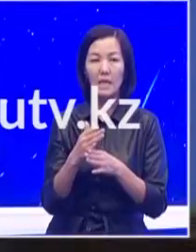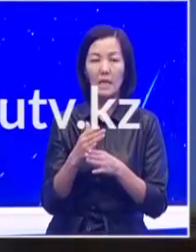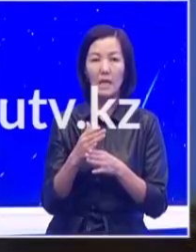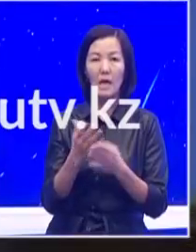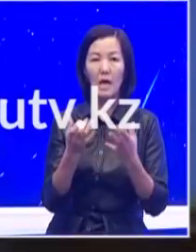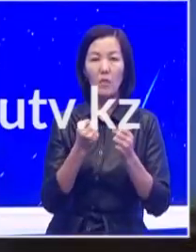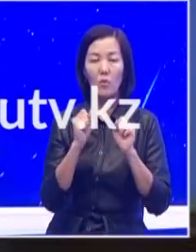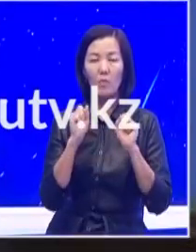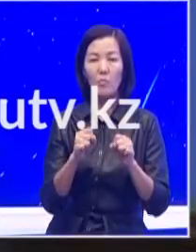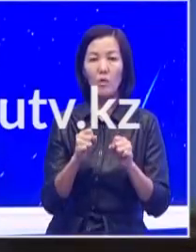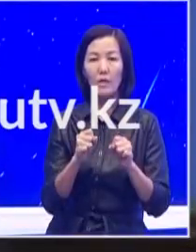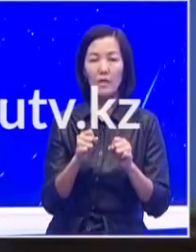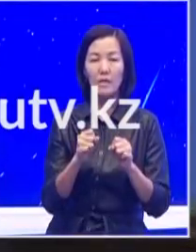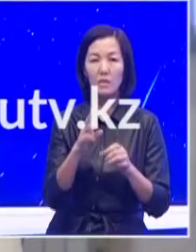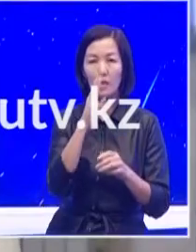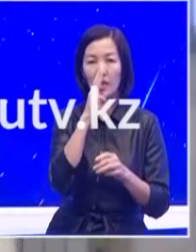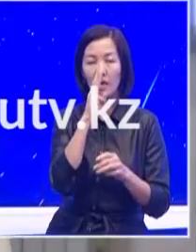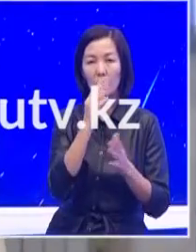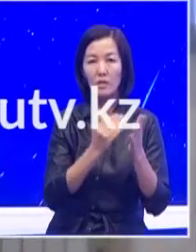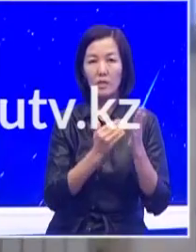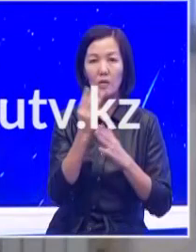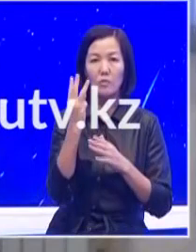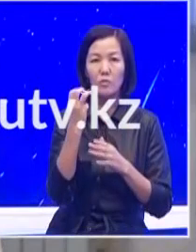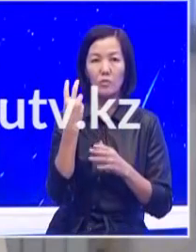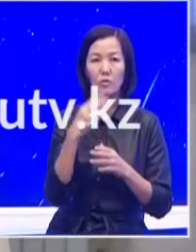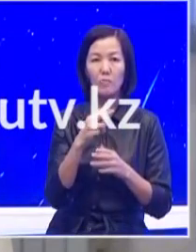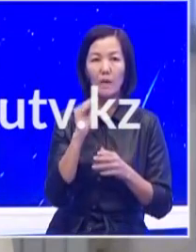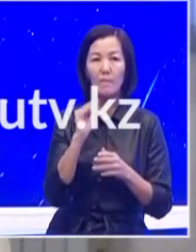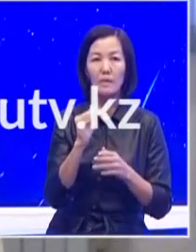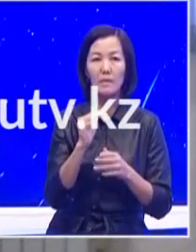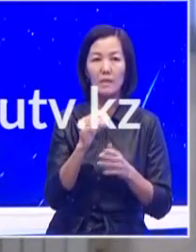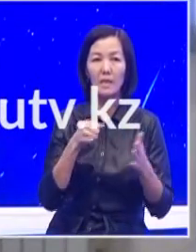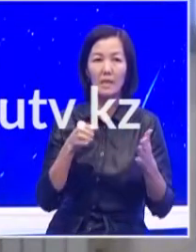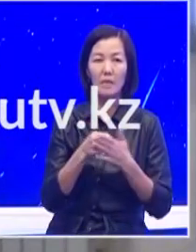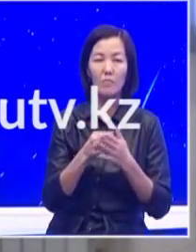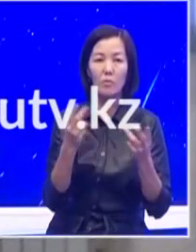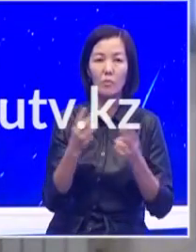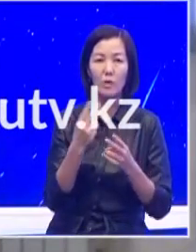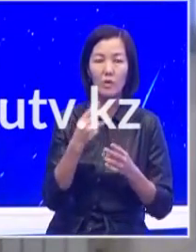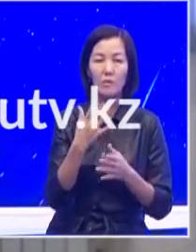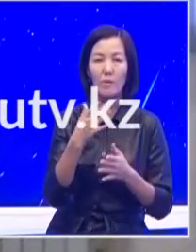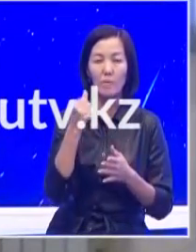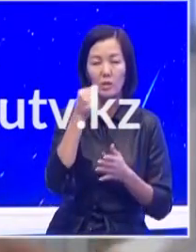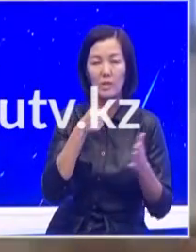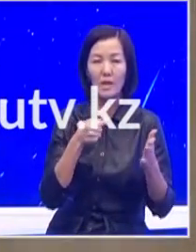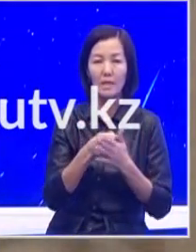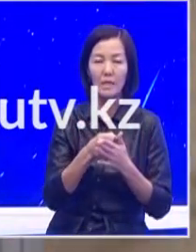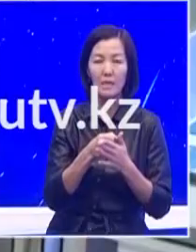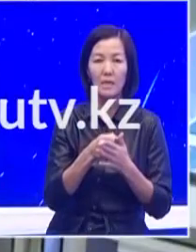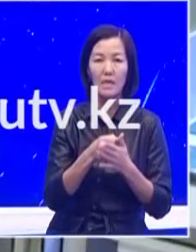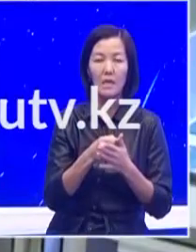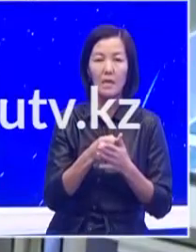сіздің отбасыңыздың жалақысы 320 мың теңгеден аспау керек. Несие 25 жылға дейін